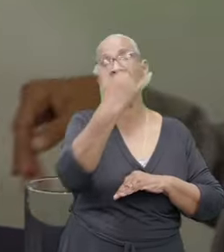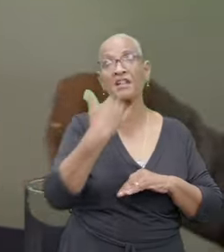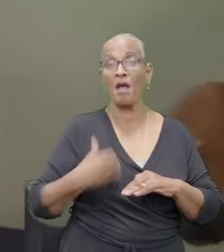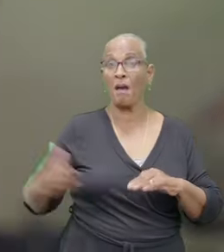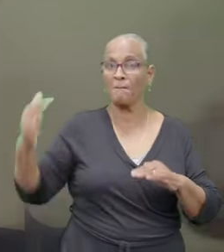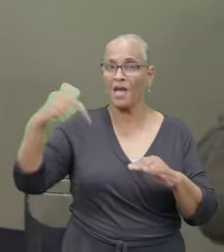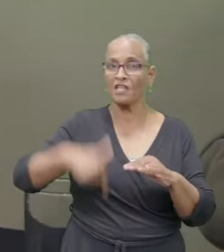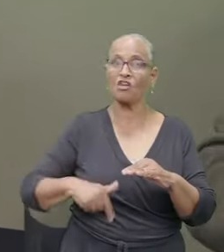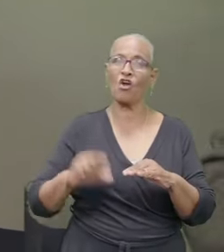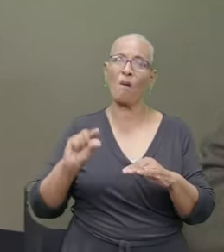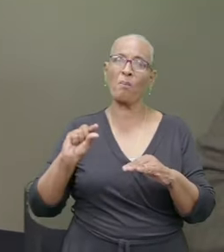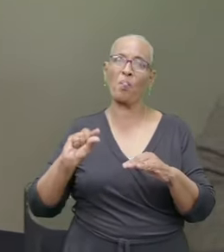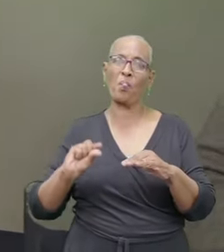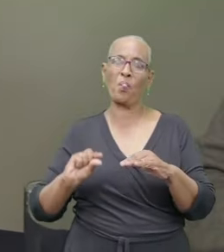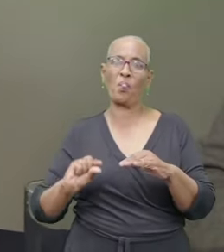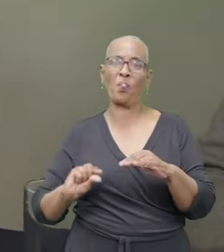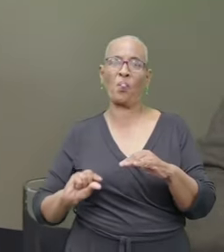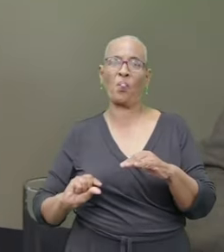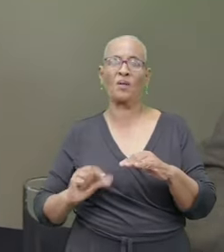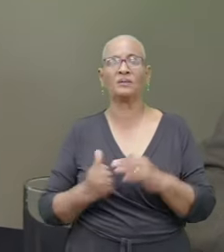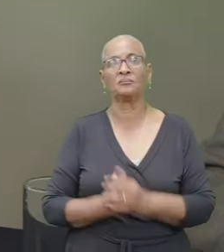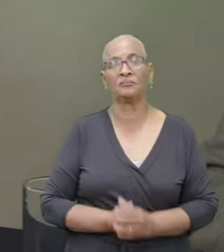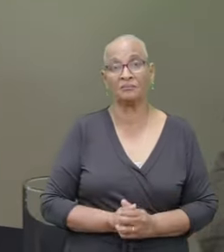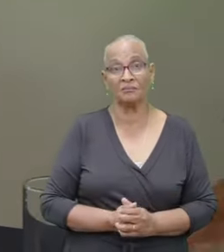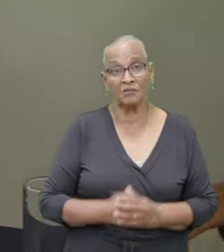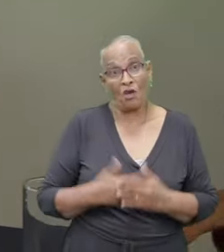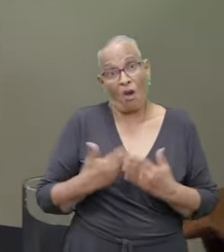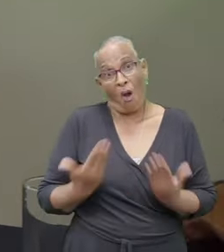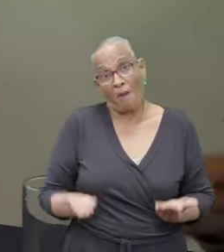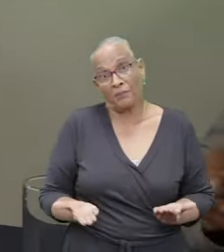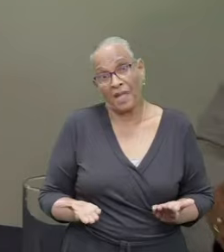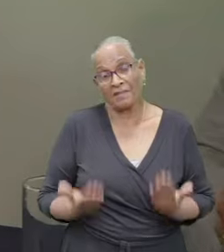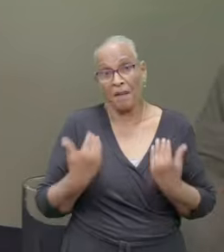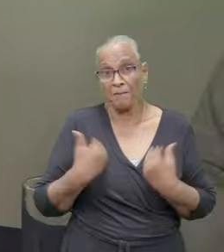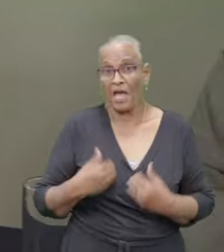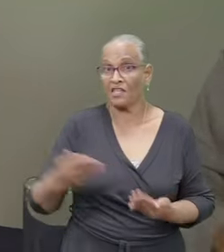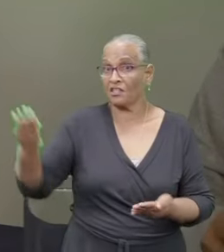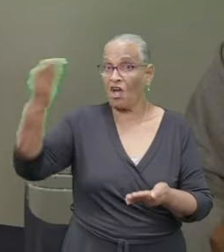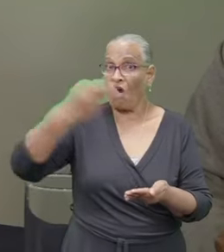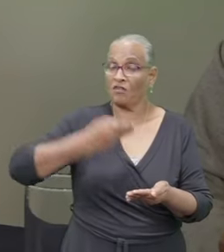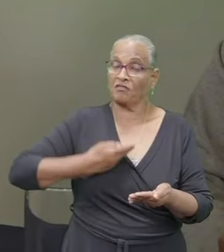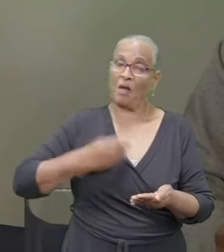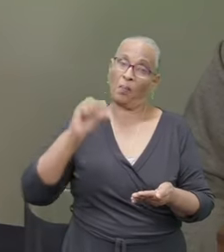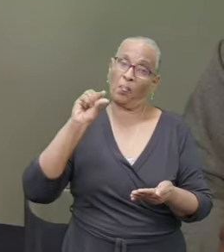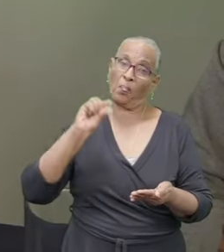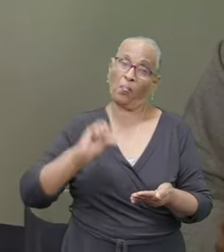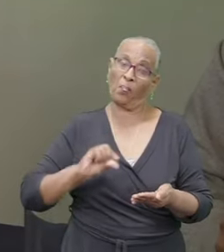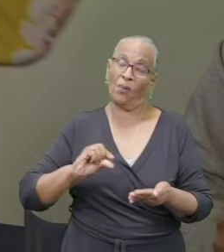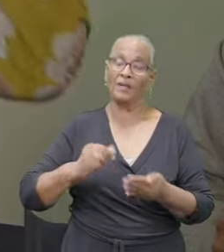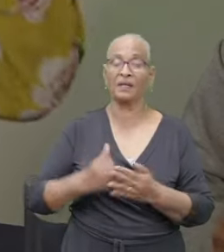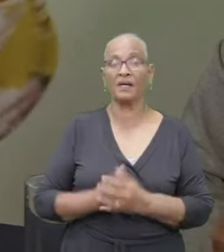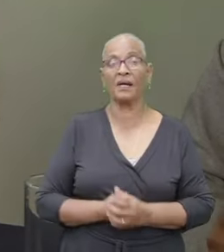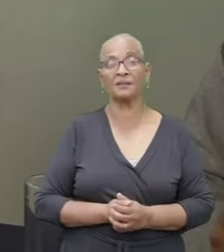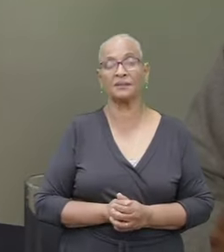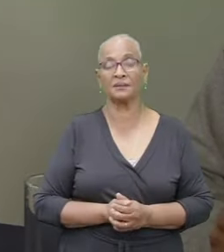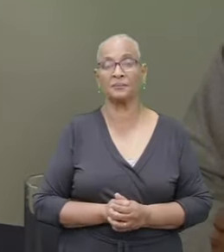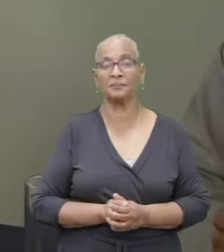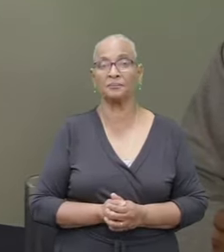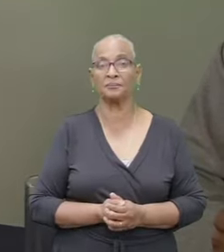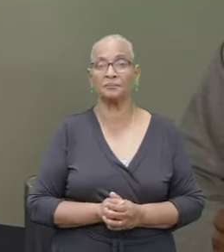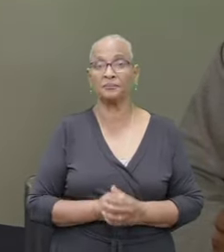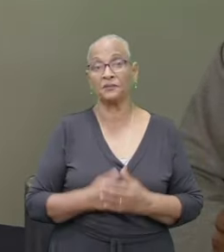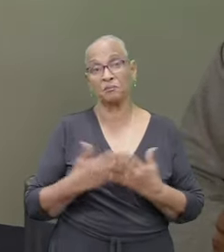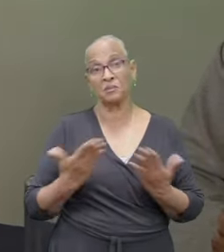hierin zijn de lage lonen, die ook nog onderhevig zijn aan een enorme inflatie. En als je terug zou gaan, is dat